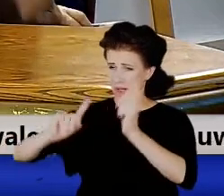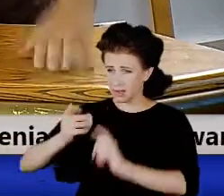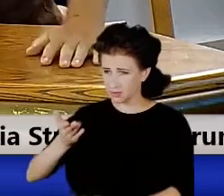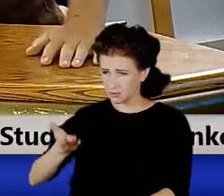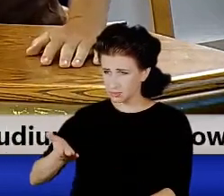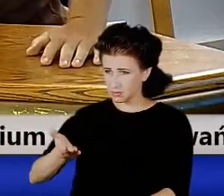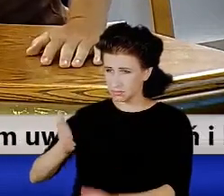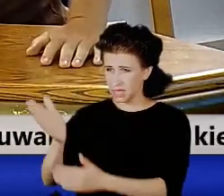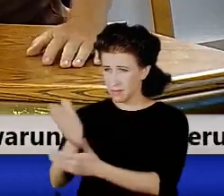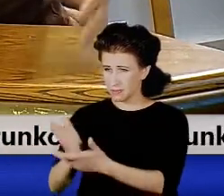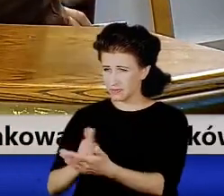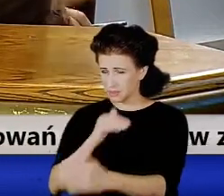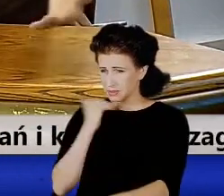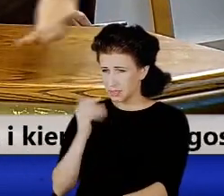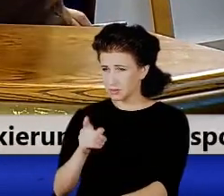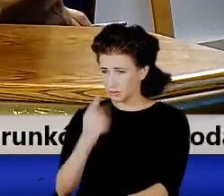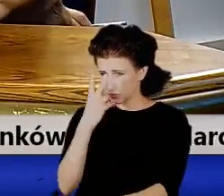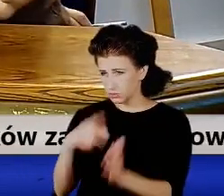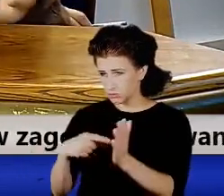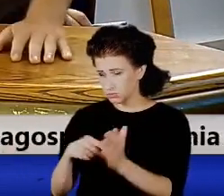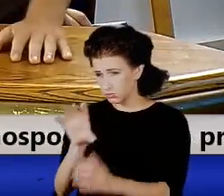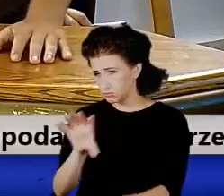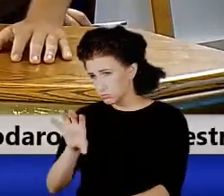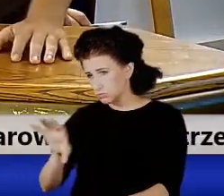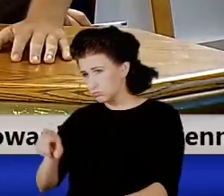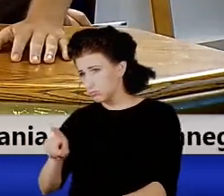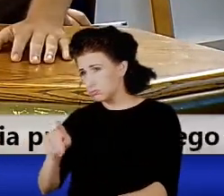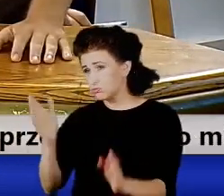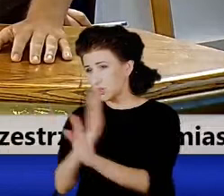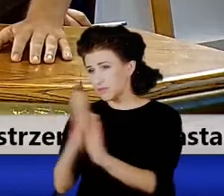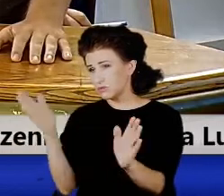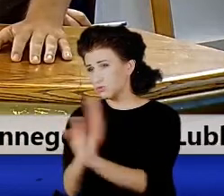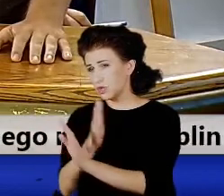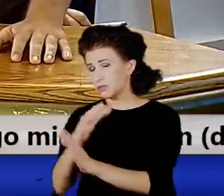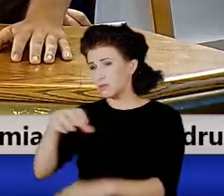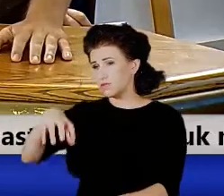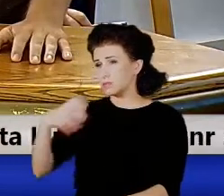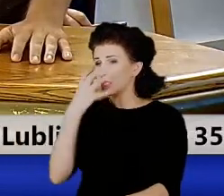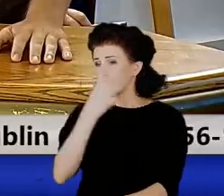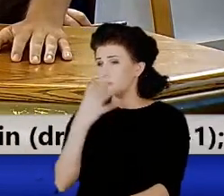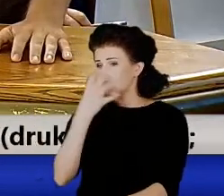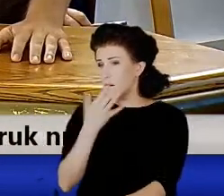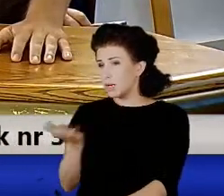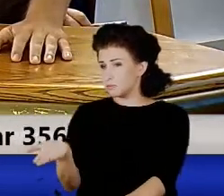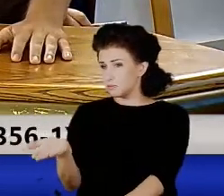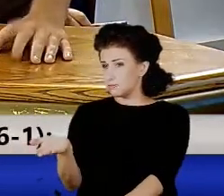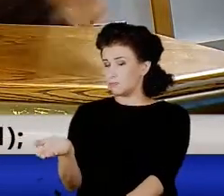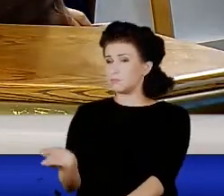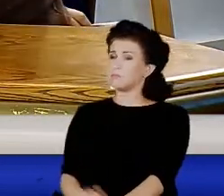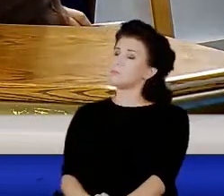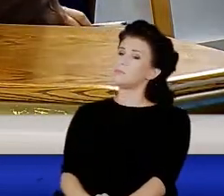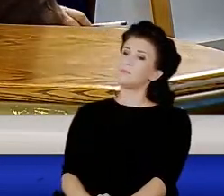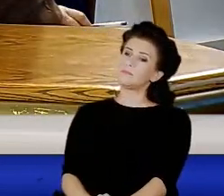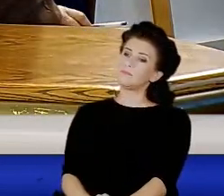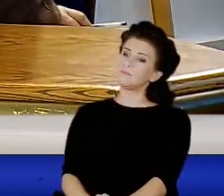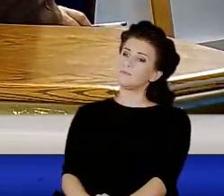wystarczy sobie na mapę popatrzeć. Przewietrzanie, wyspa ciepła, czy naprawdę odpowiedzialnie można uwierzyć w taką tezę, że jak